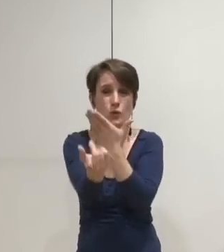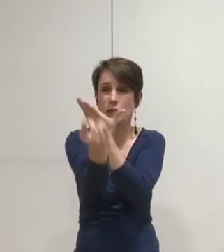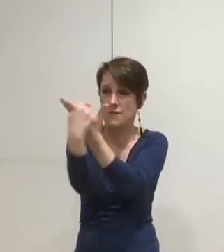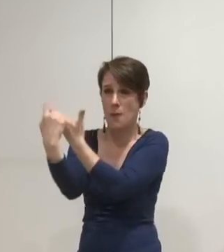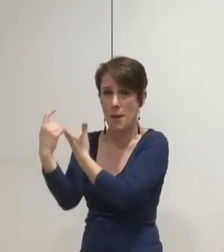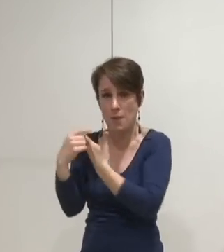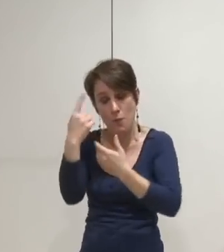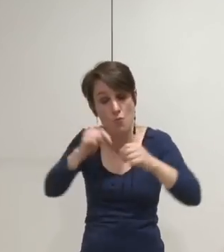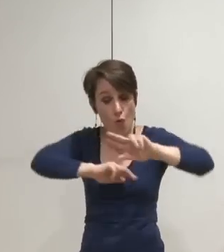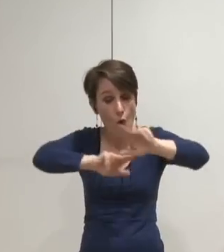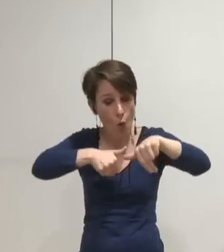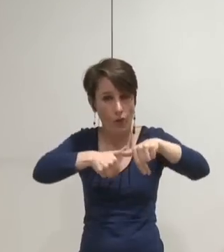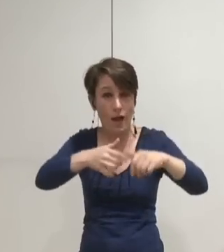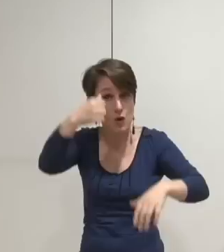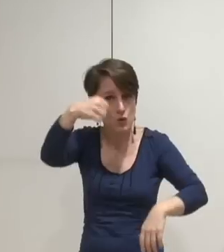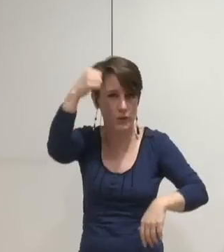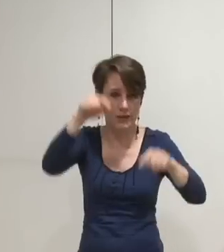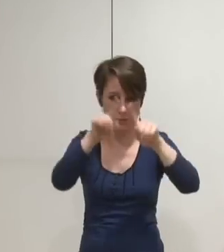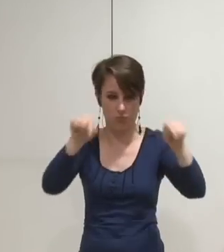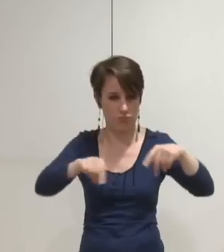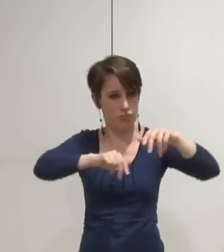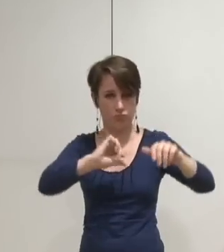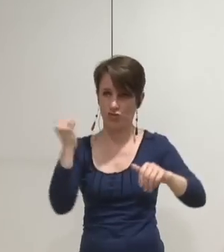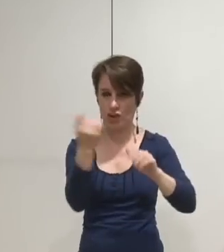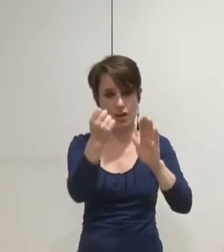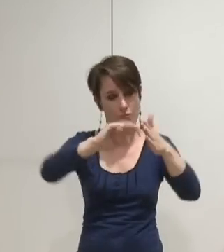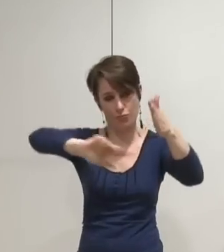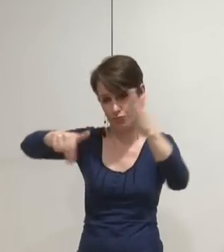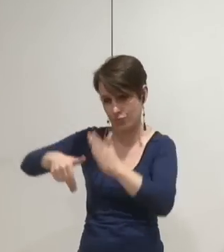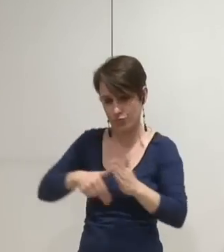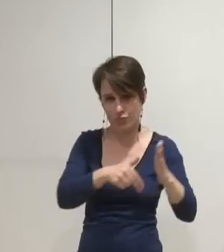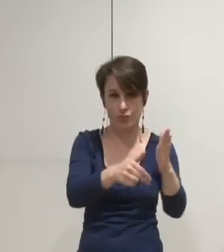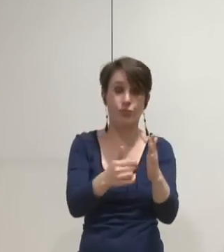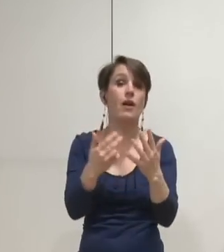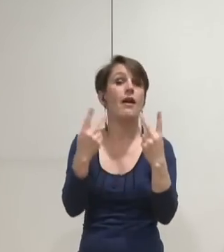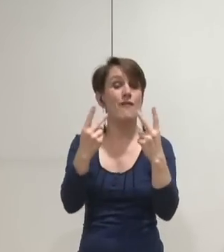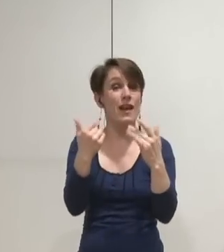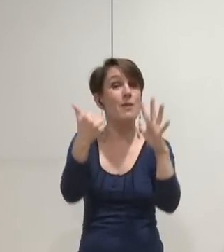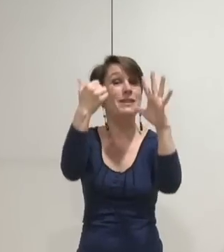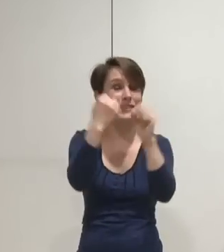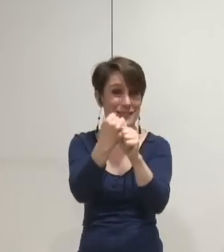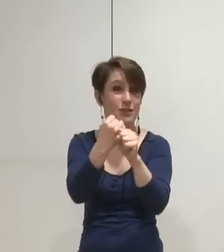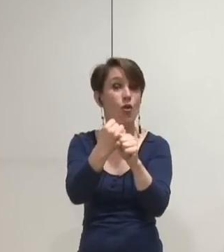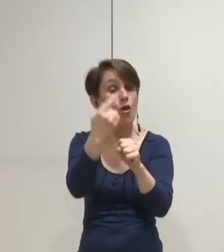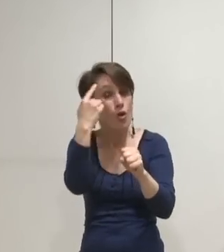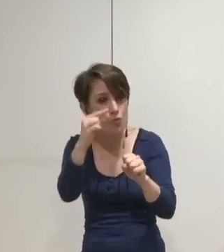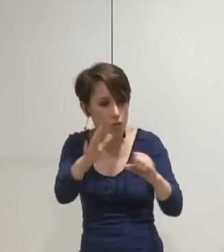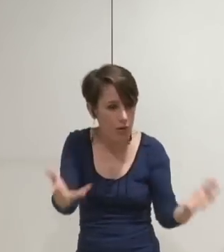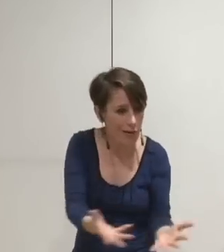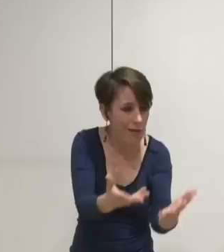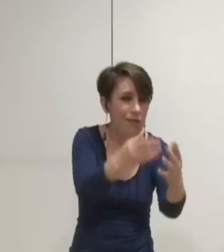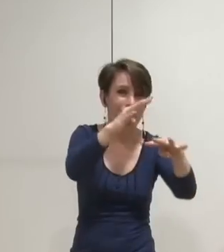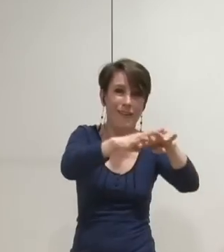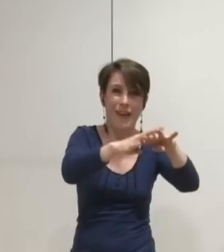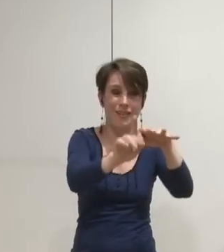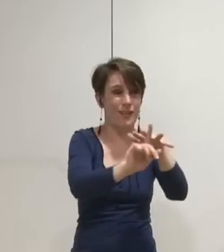et d'un document unique pour un plan d'action de 6 ans au bénéfice de quartiers qui se trouvent en décrochage par